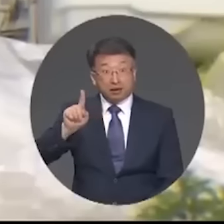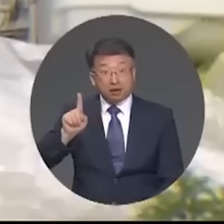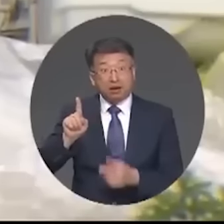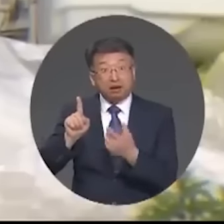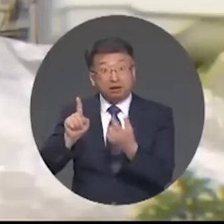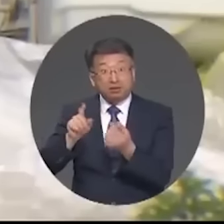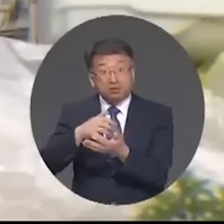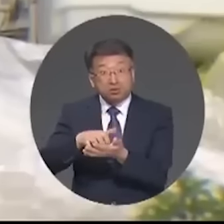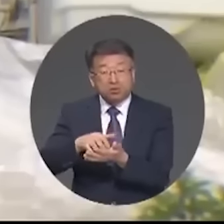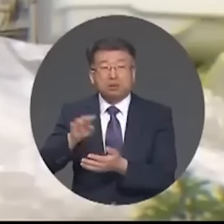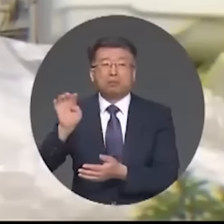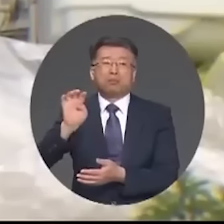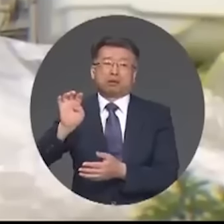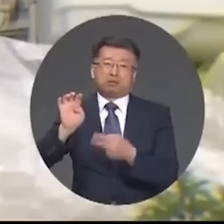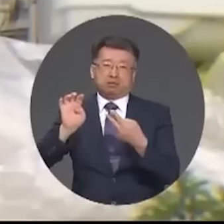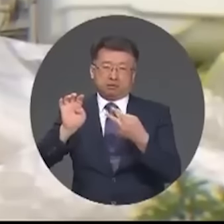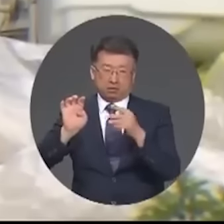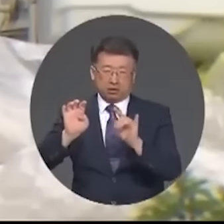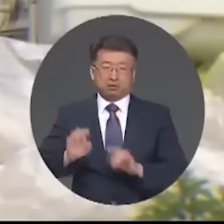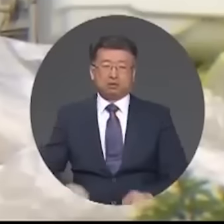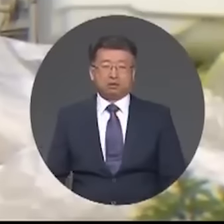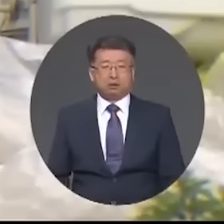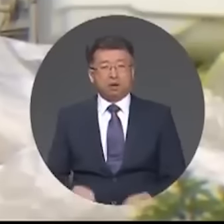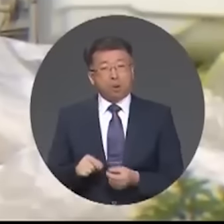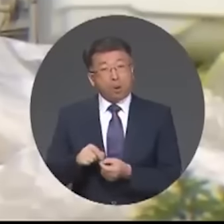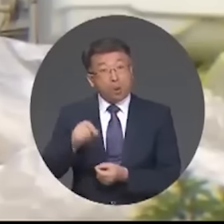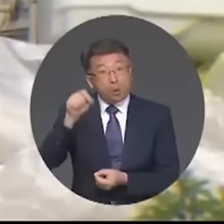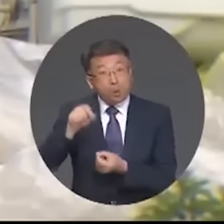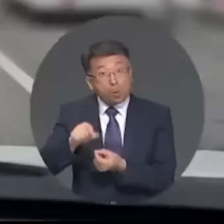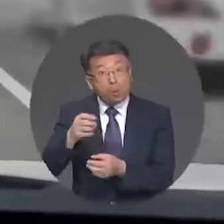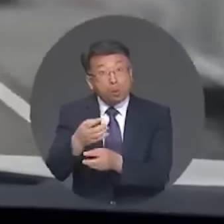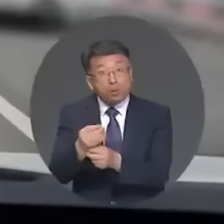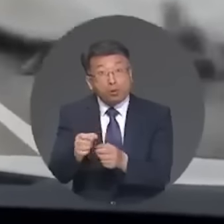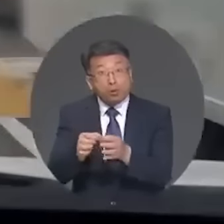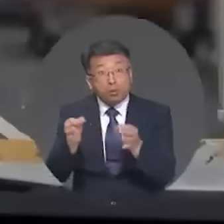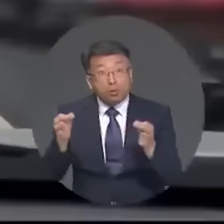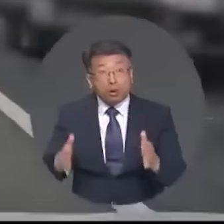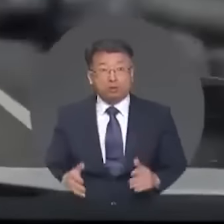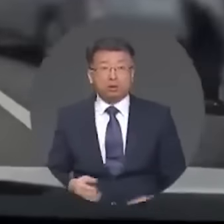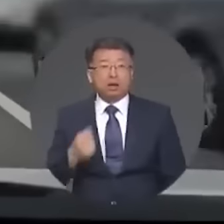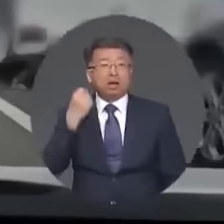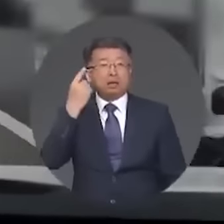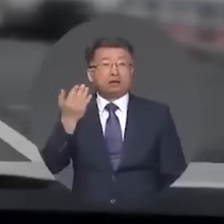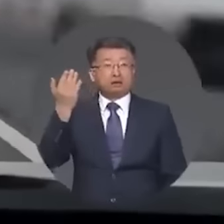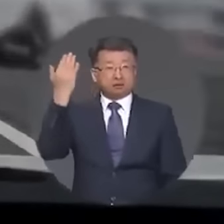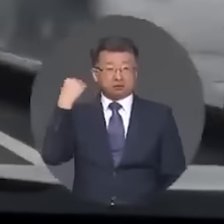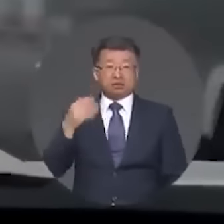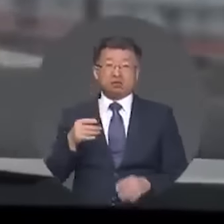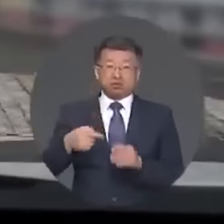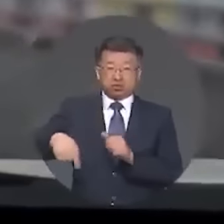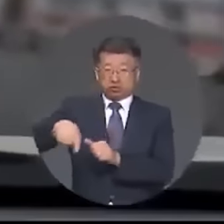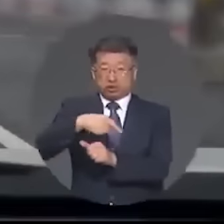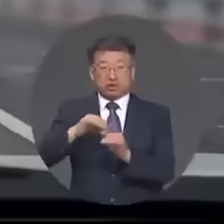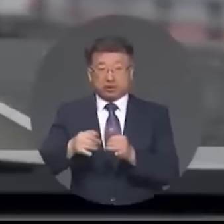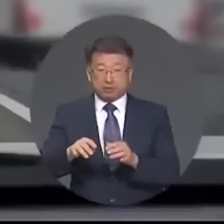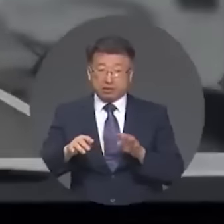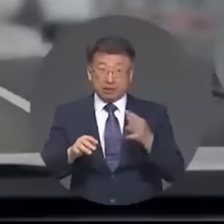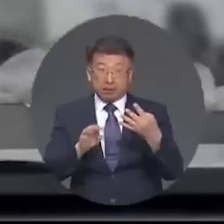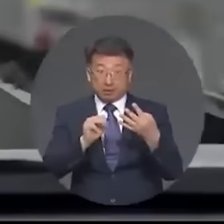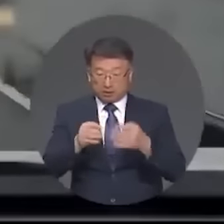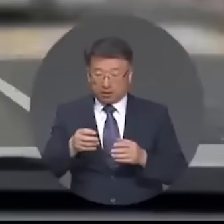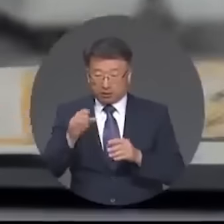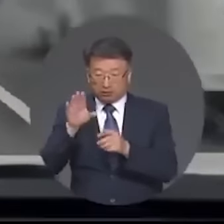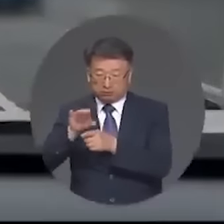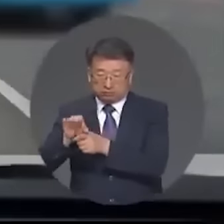레저용 차량만 40대입니다. 얼마나 오래 주차된 걸까? 약 한 달 전 인근 주민이 이곳 400여 미터